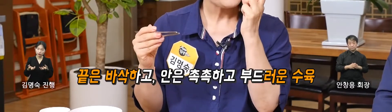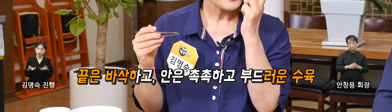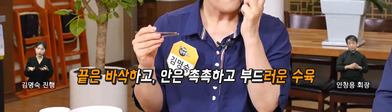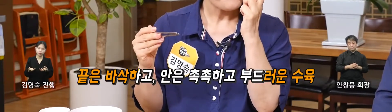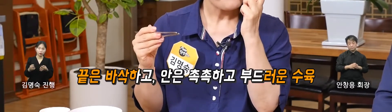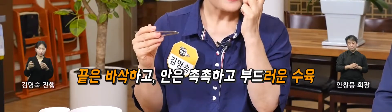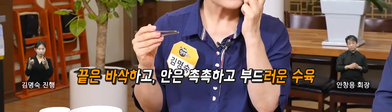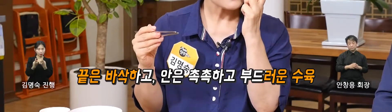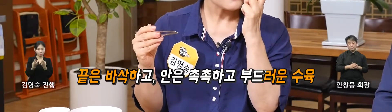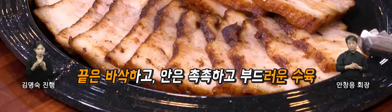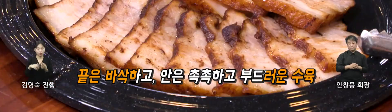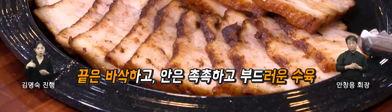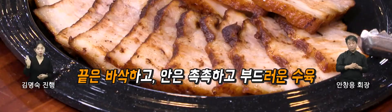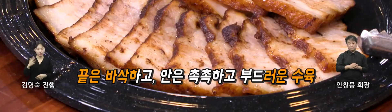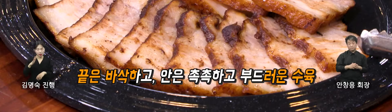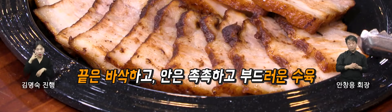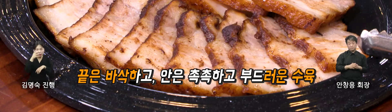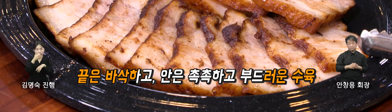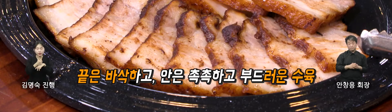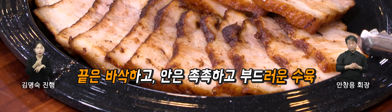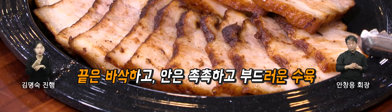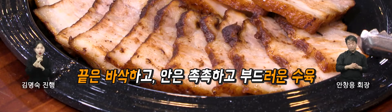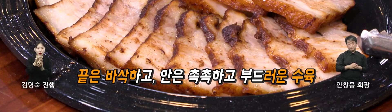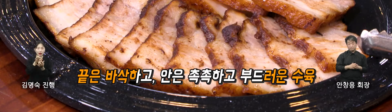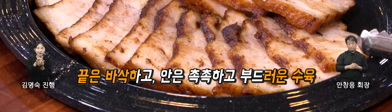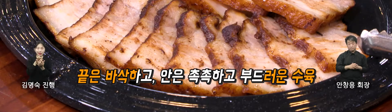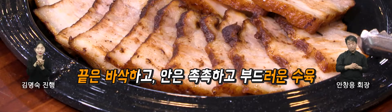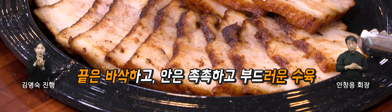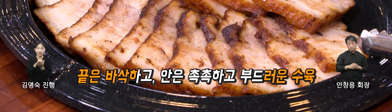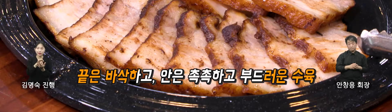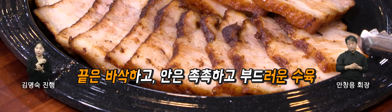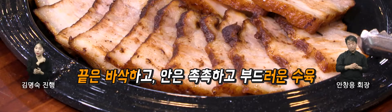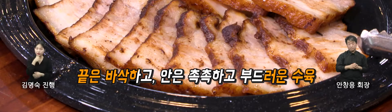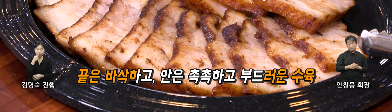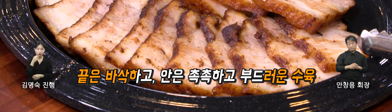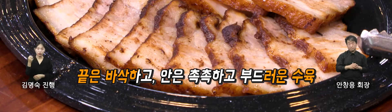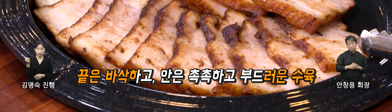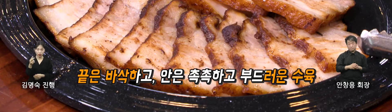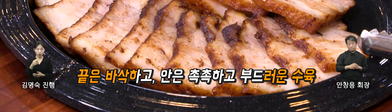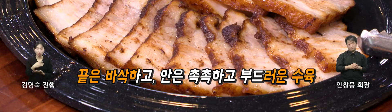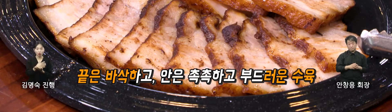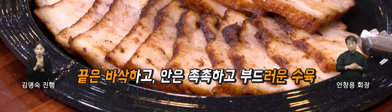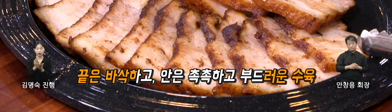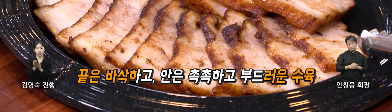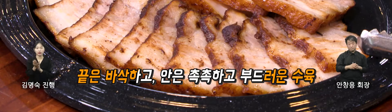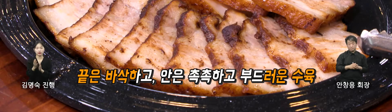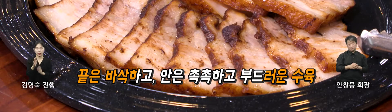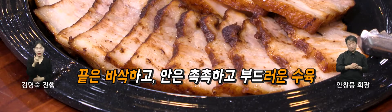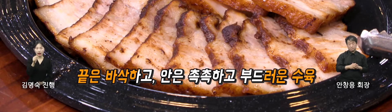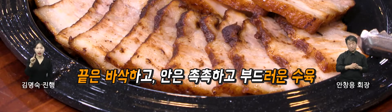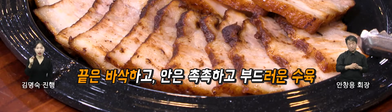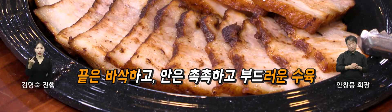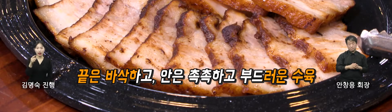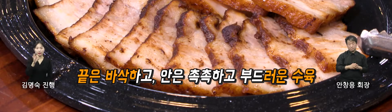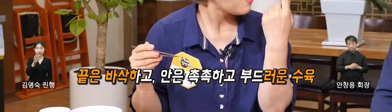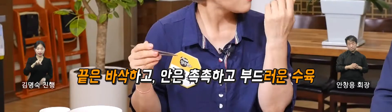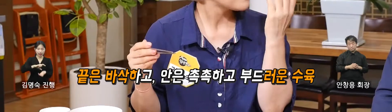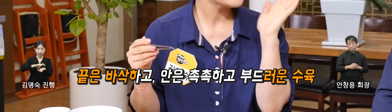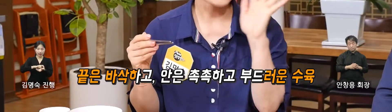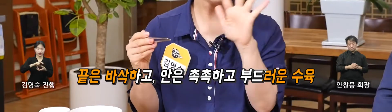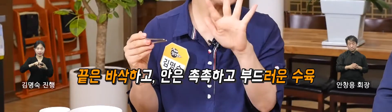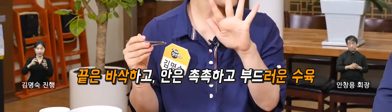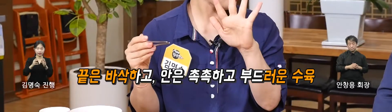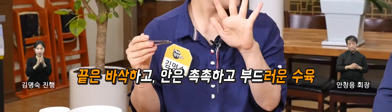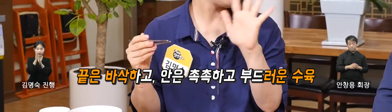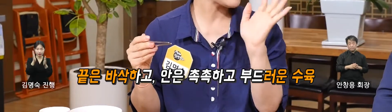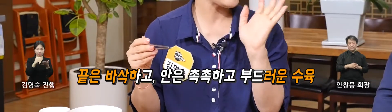살짝 바삭하고요. 그 다음에 한약재를 넣어 삶아서 그런가 그러니까 돼지 냄새. 네.